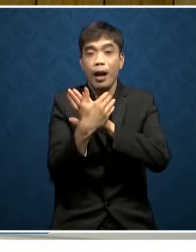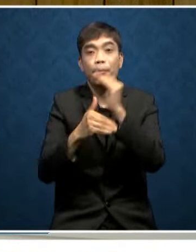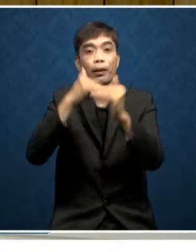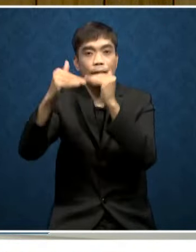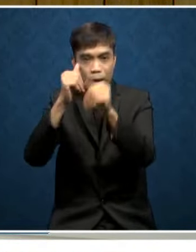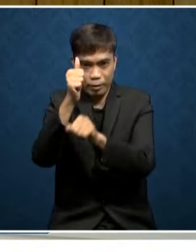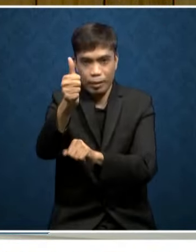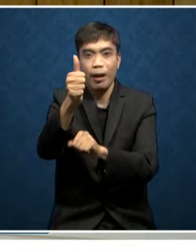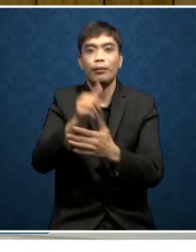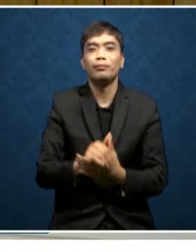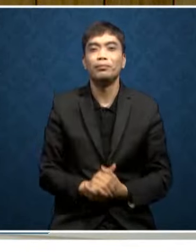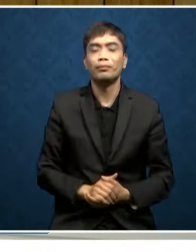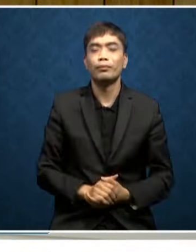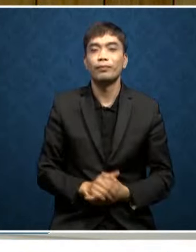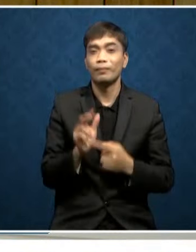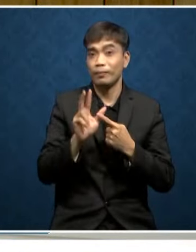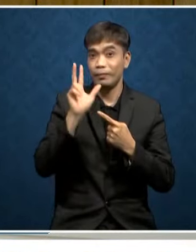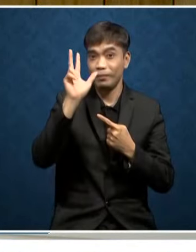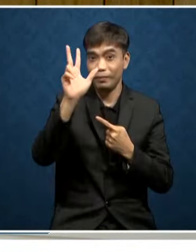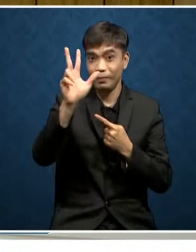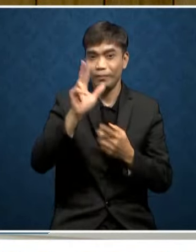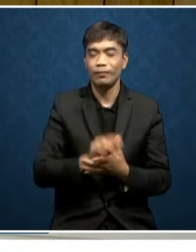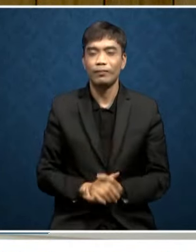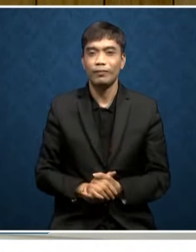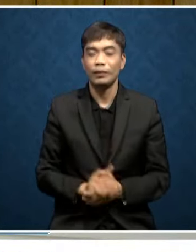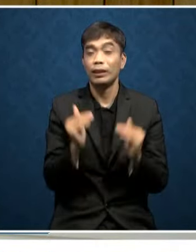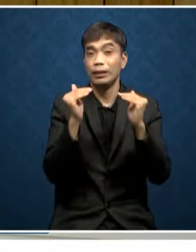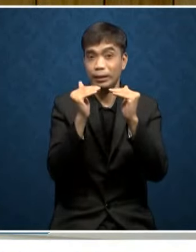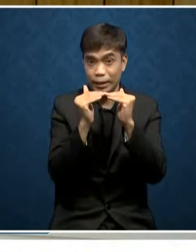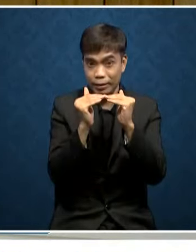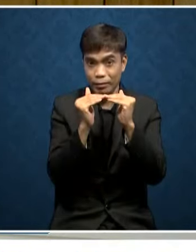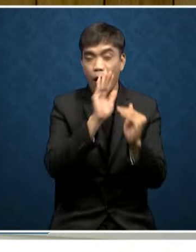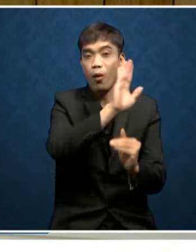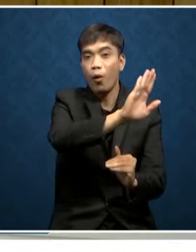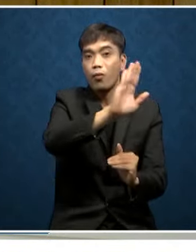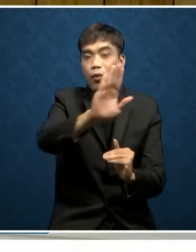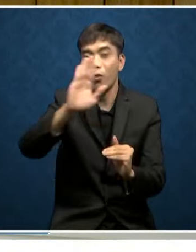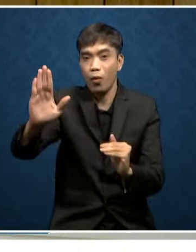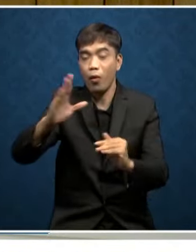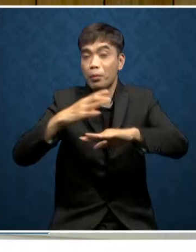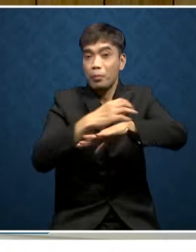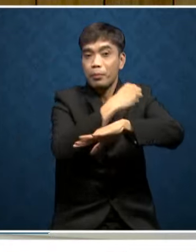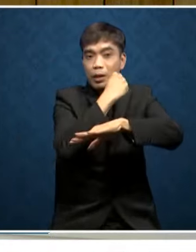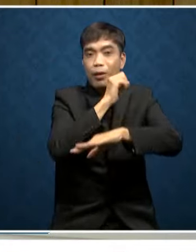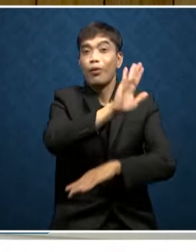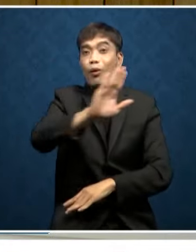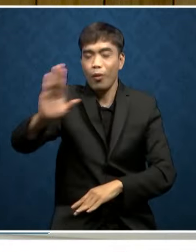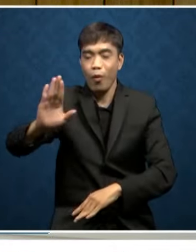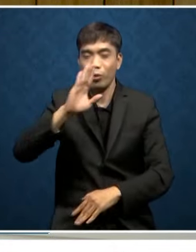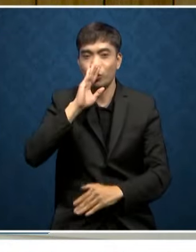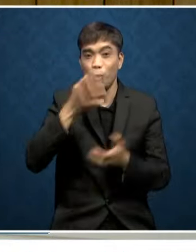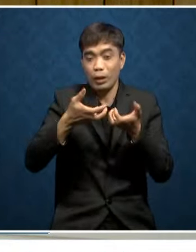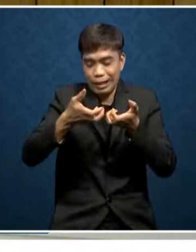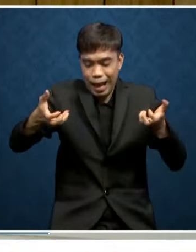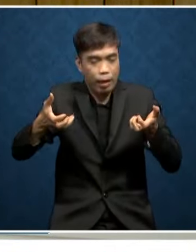ประการที่3ดิฉันขอเน้นย้ำว่าสิทธิพลเมืองและสิทธิทางการเมืองเป็นสิทธิที่ไม่อาจแยกจ